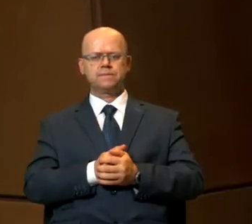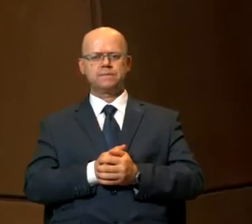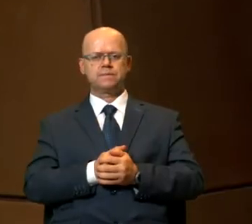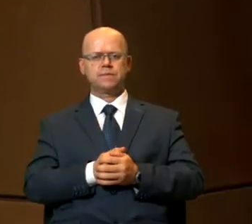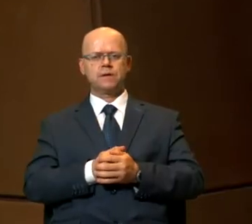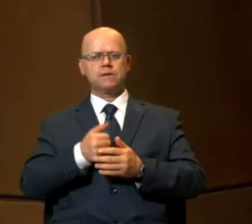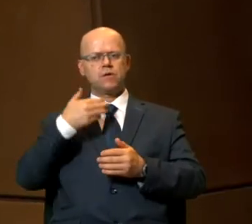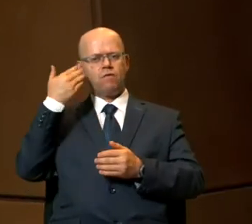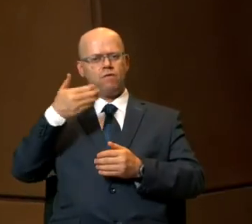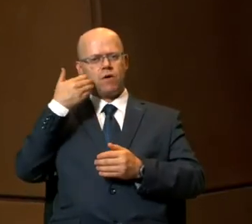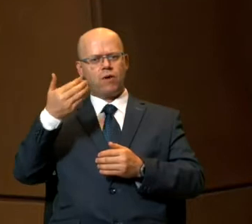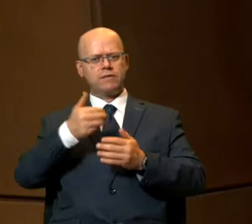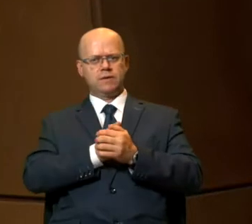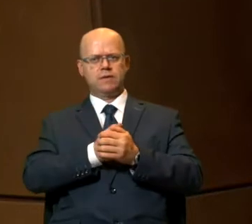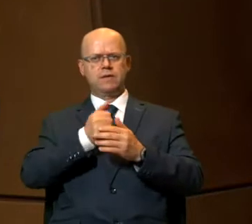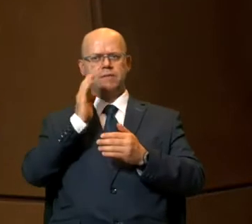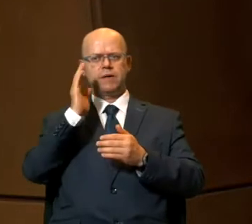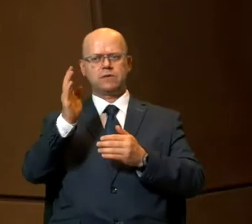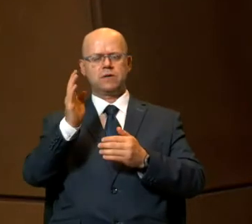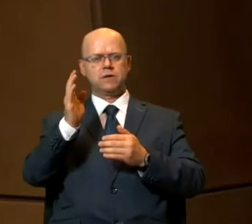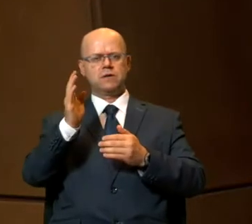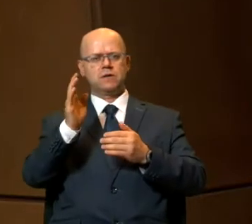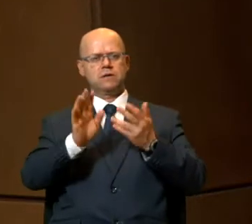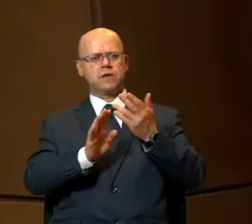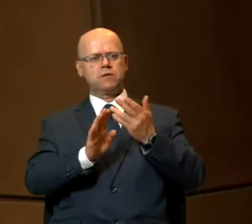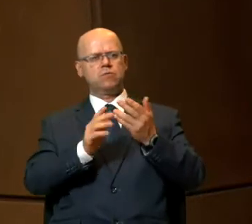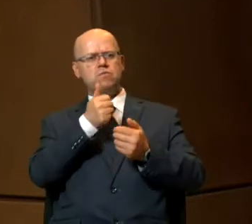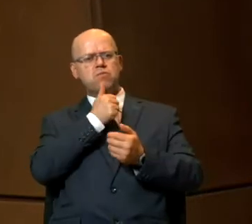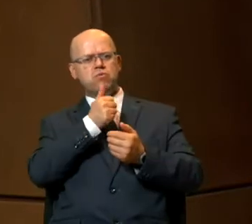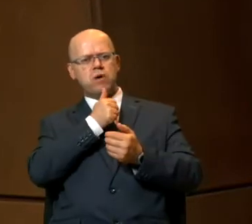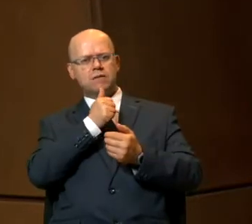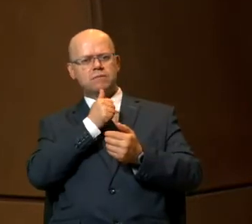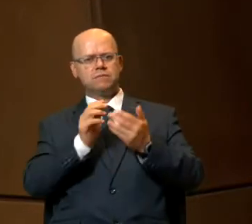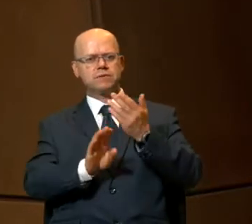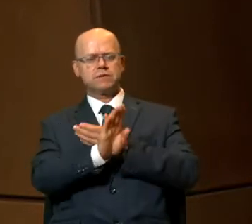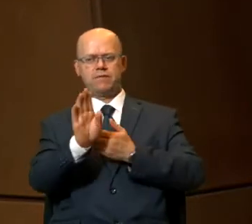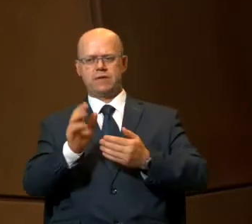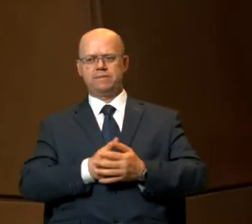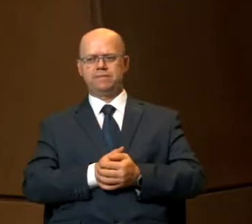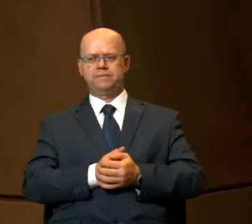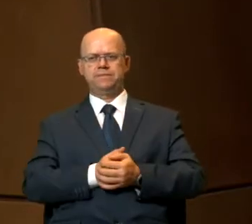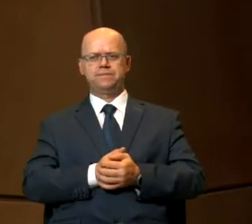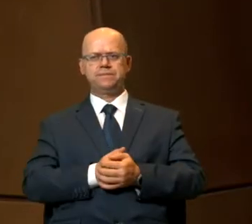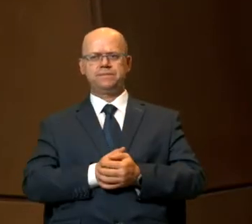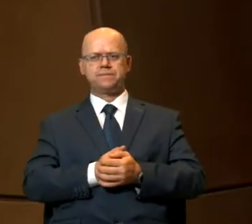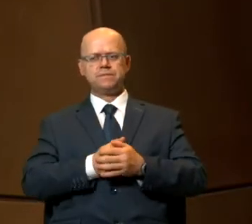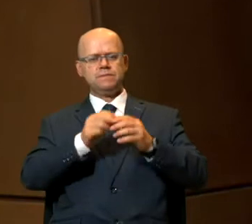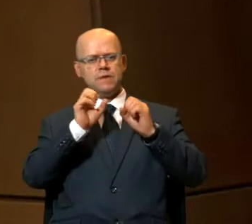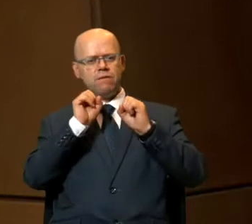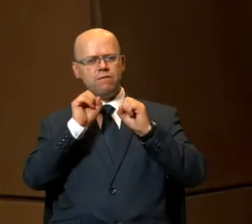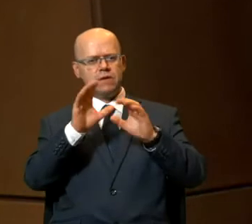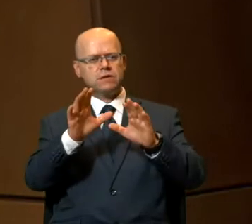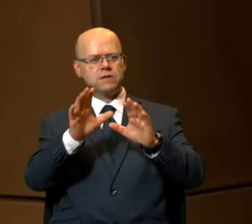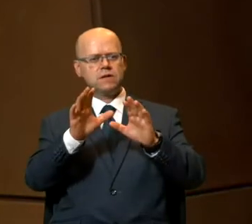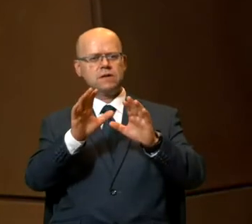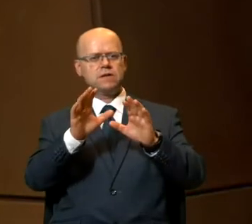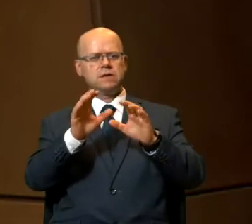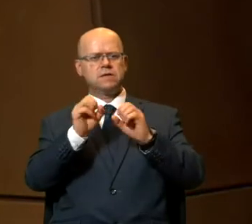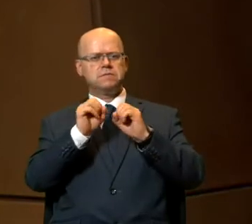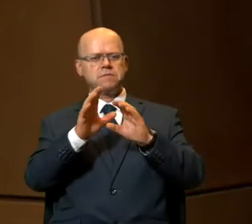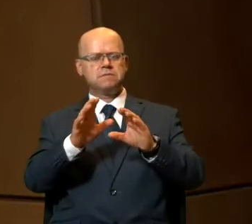Jego wykład będzie, można powiedzieć, eksperymentem. Będzie próbą zdefiniowania, czym